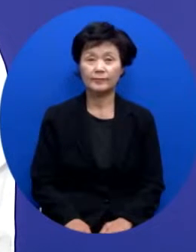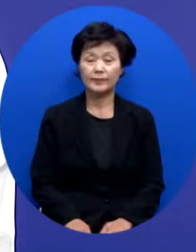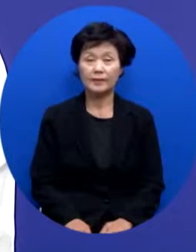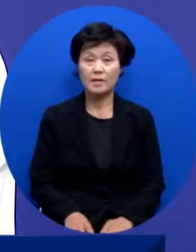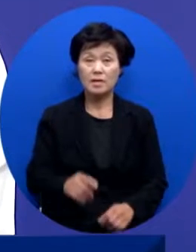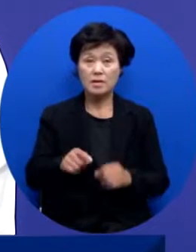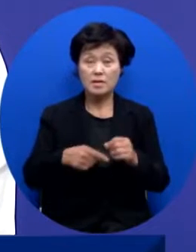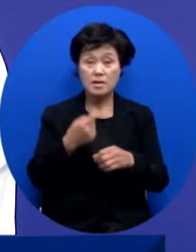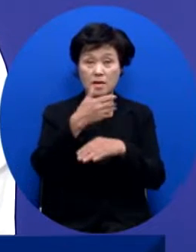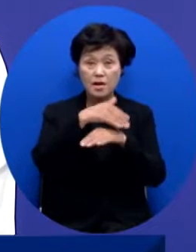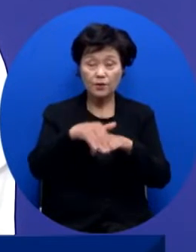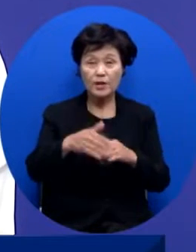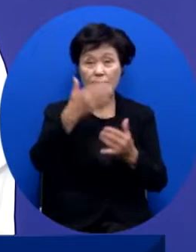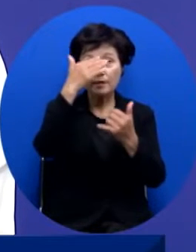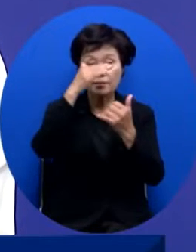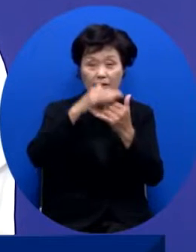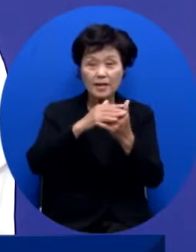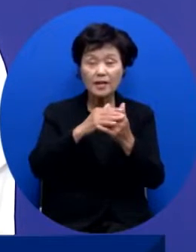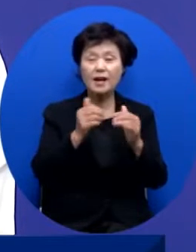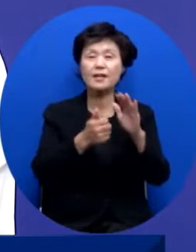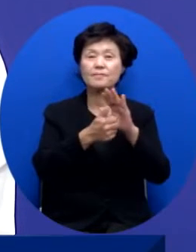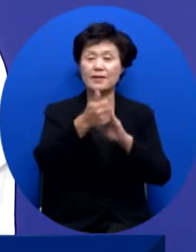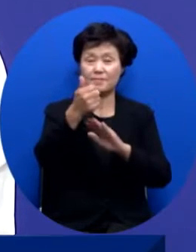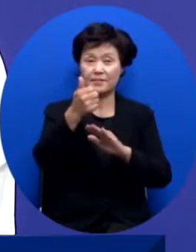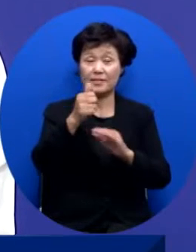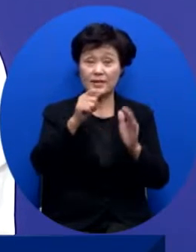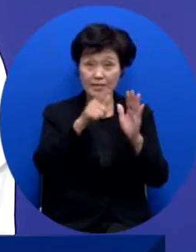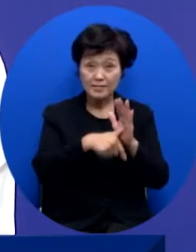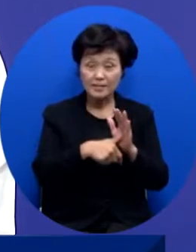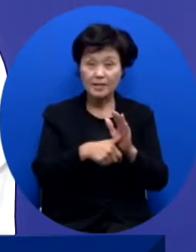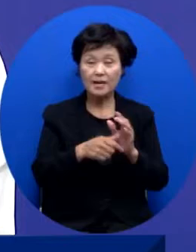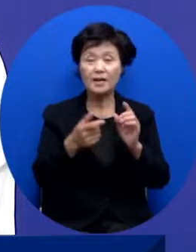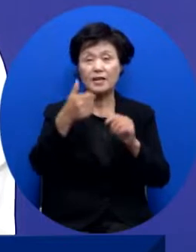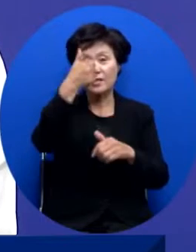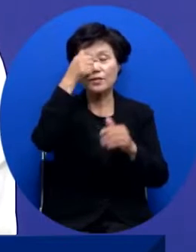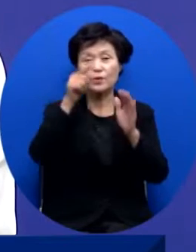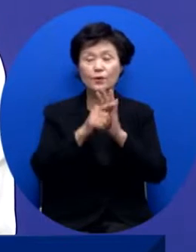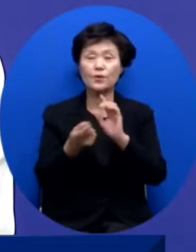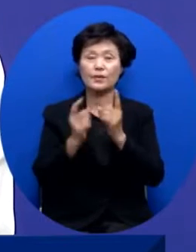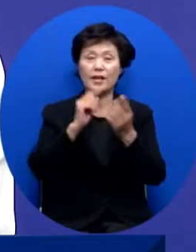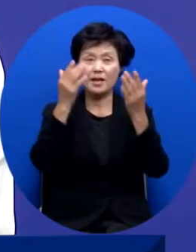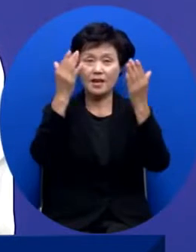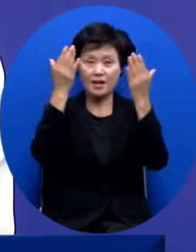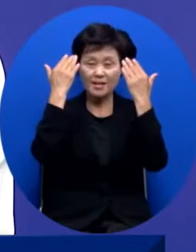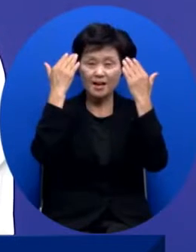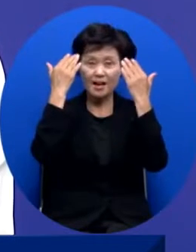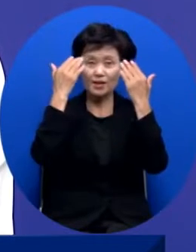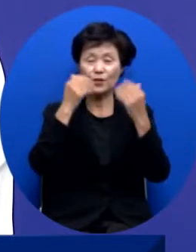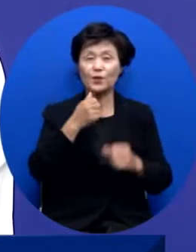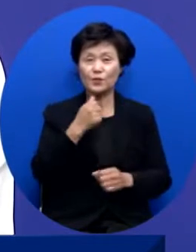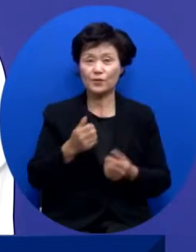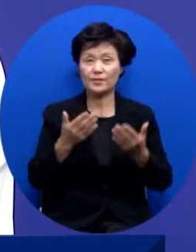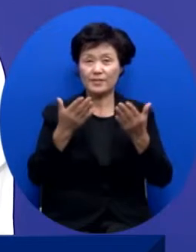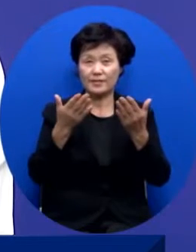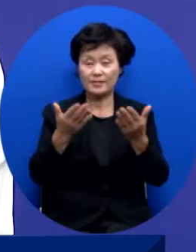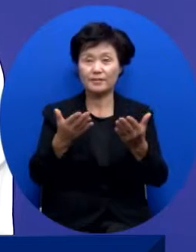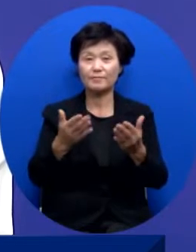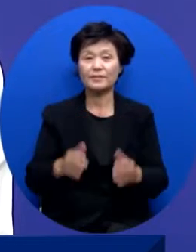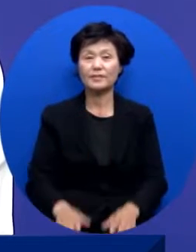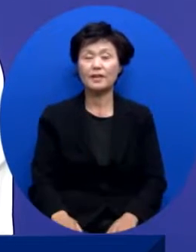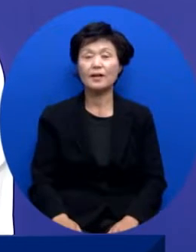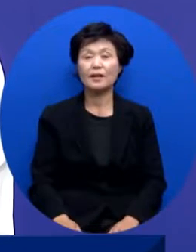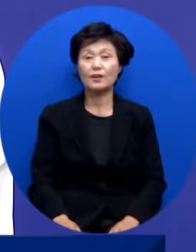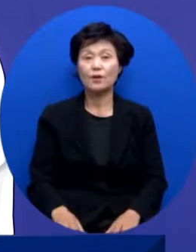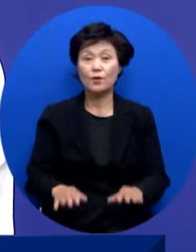CTS 연중기획 다음 세대가 희망입니다 시간에는 기독교 대한학교를 소개하고 있습니다 오늘은 배움과 실천을 중시하는